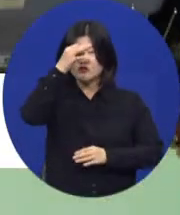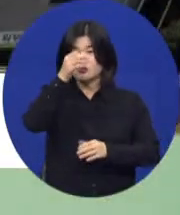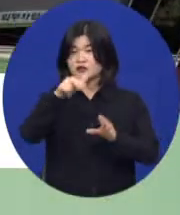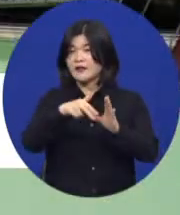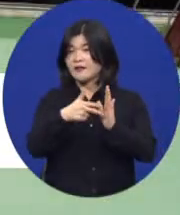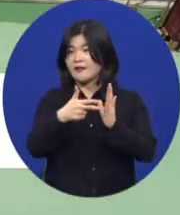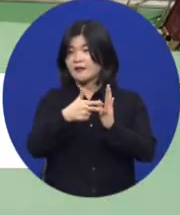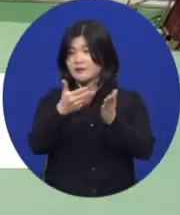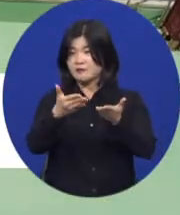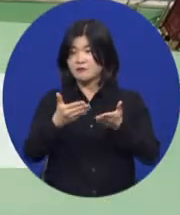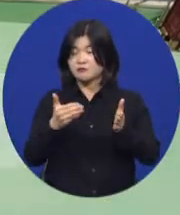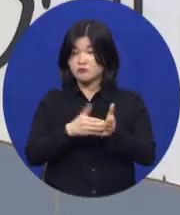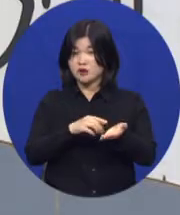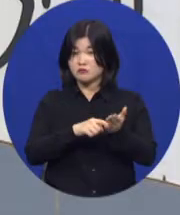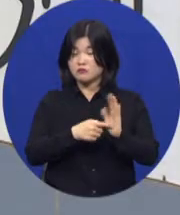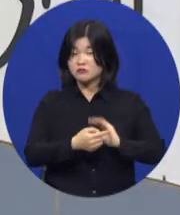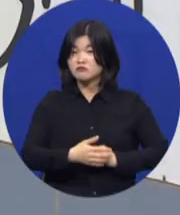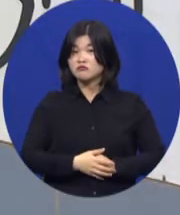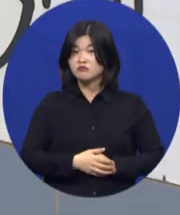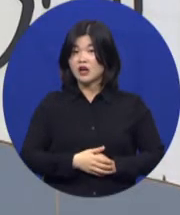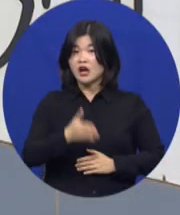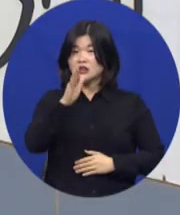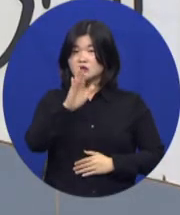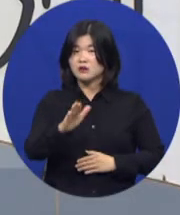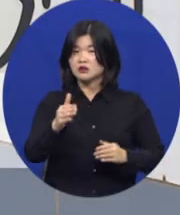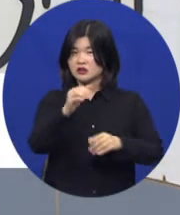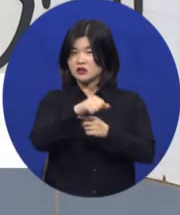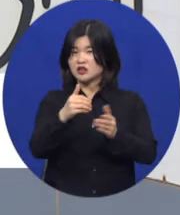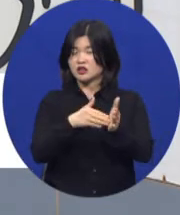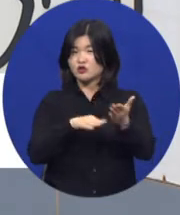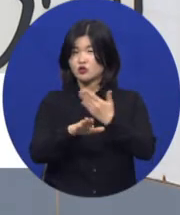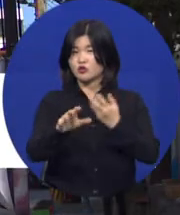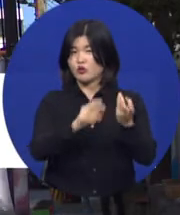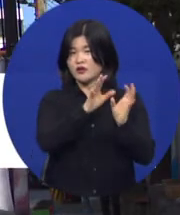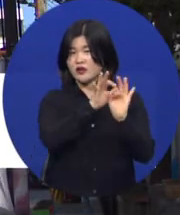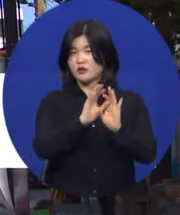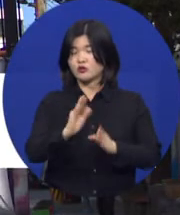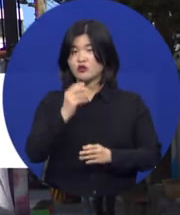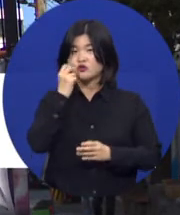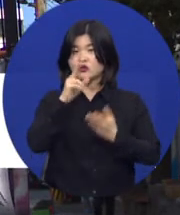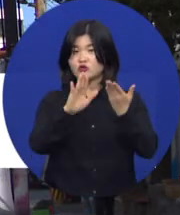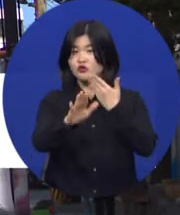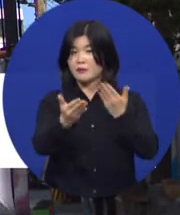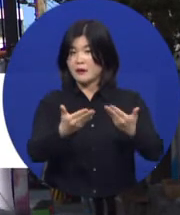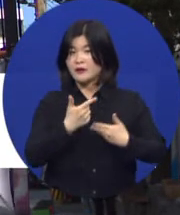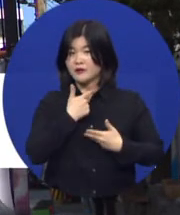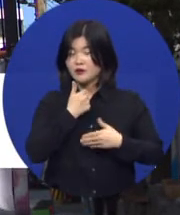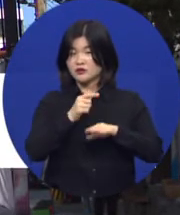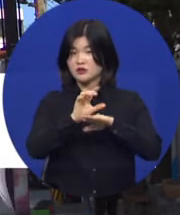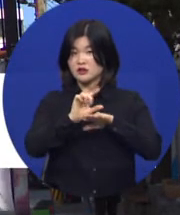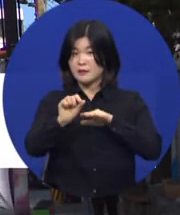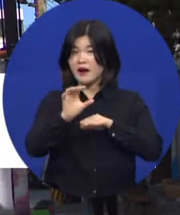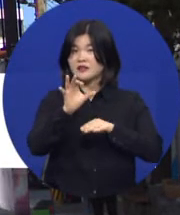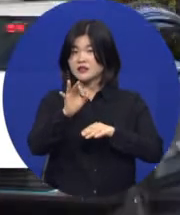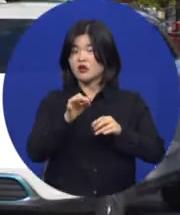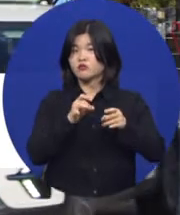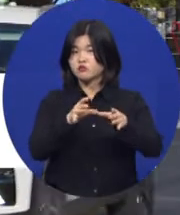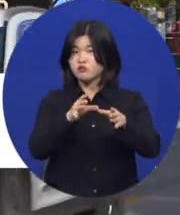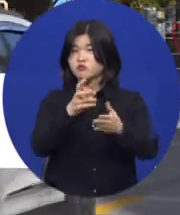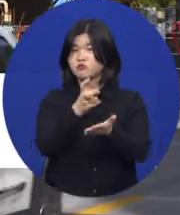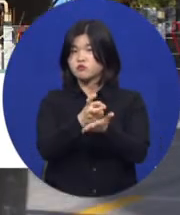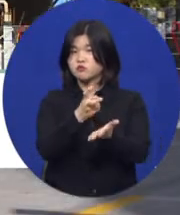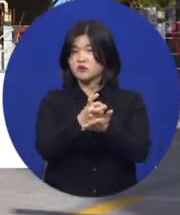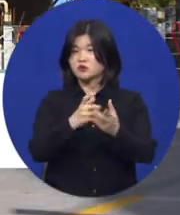매입을 승인했다는 겁니다. 하지만 승인 이후 논란이 일자 두 달 뒤에 받은 지방재정투자심사도